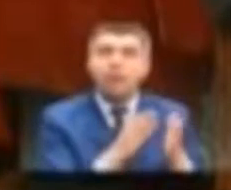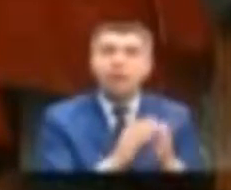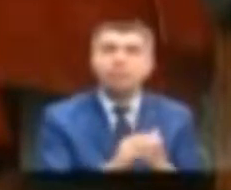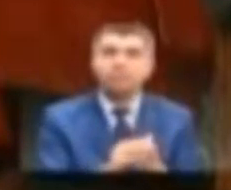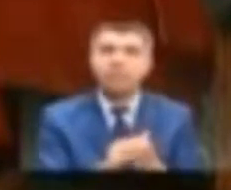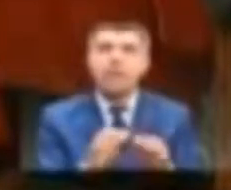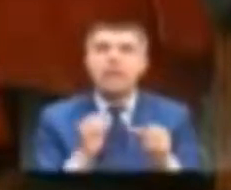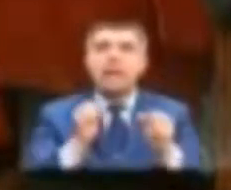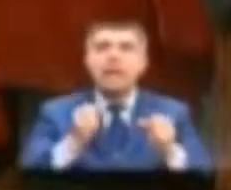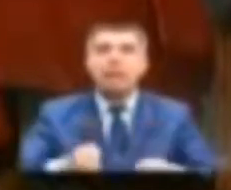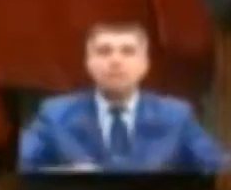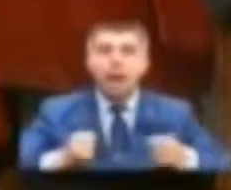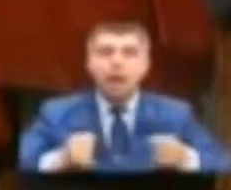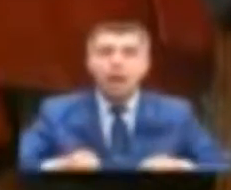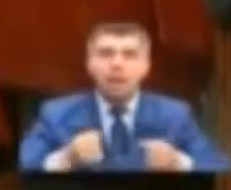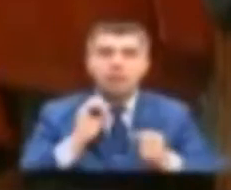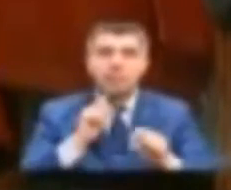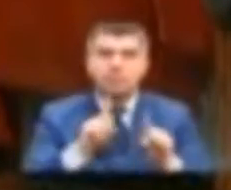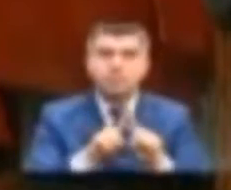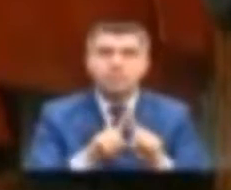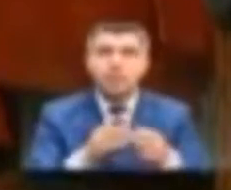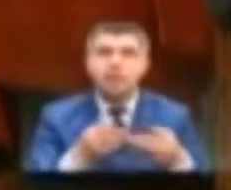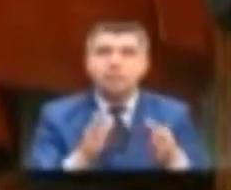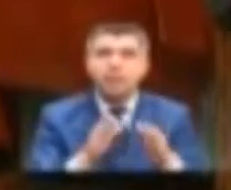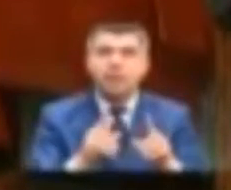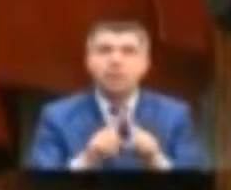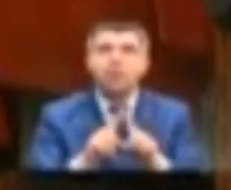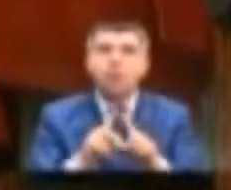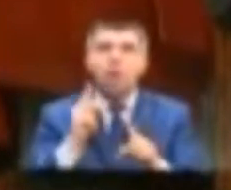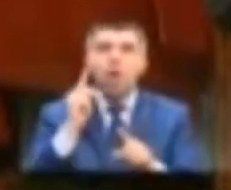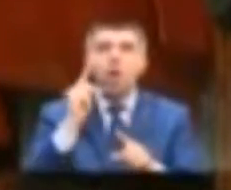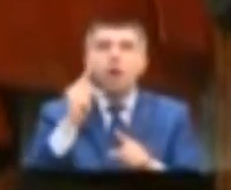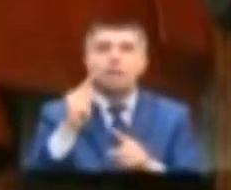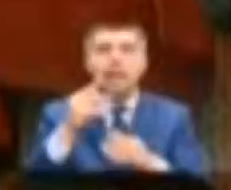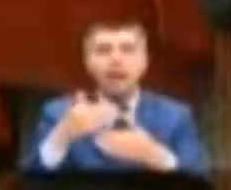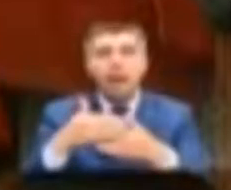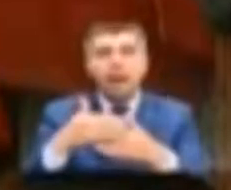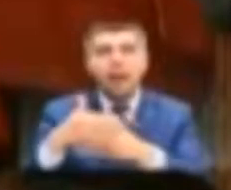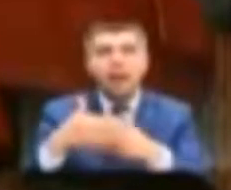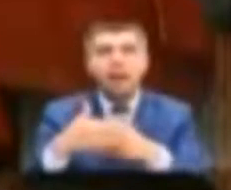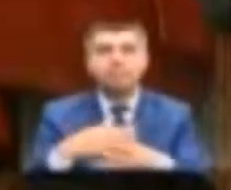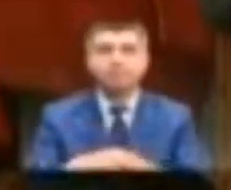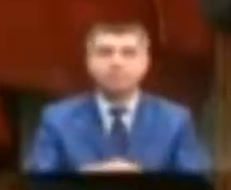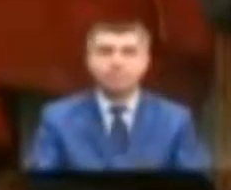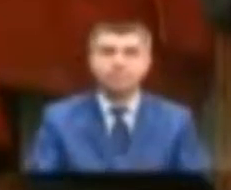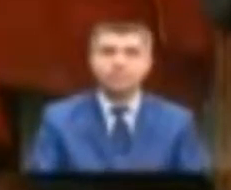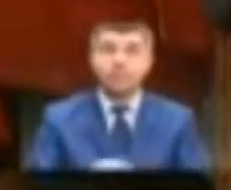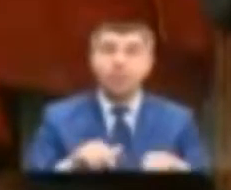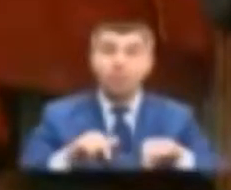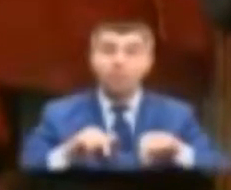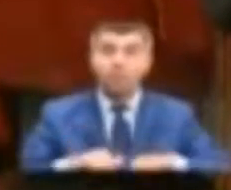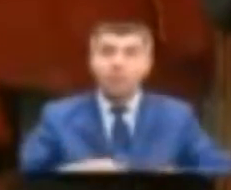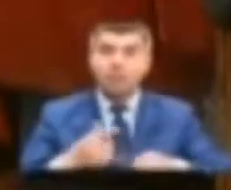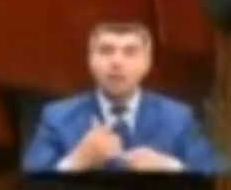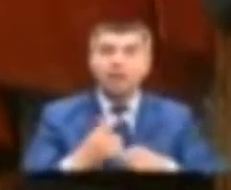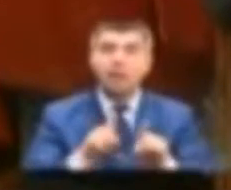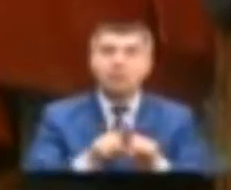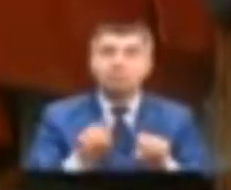وفي افران وفي المهديه. والوزاره تلتزم باش